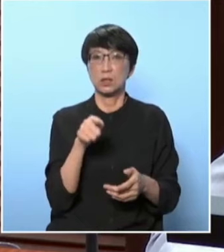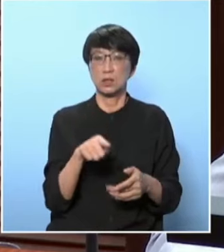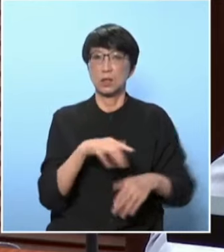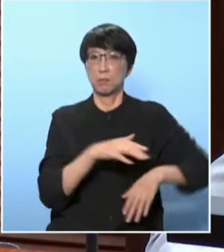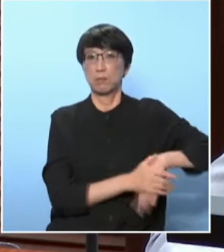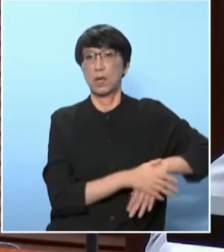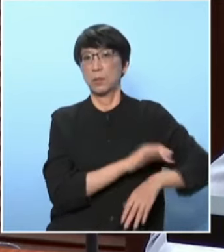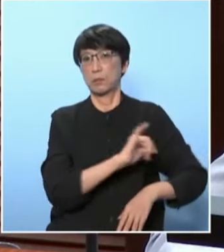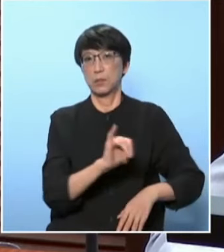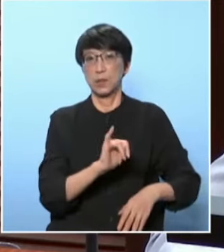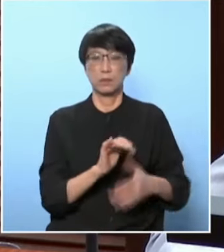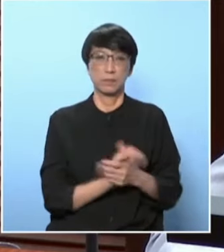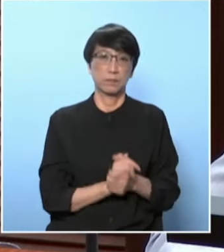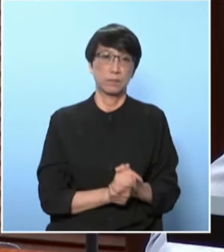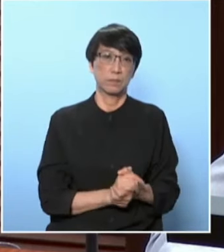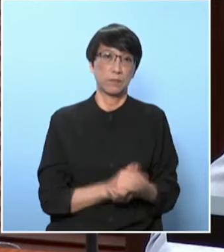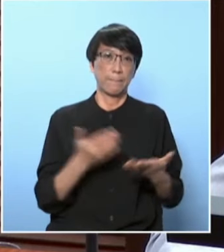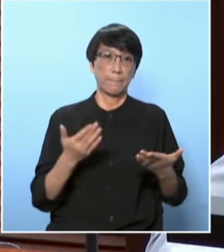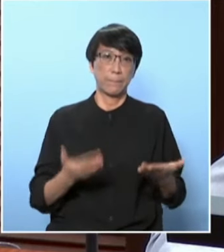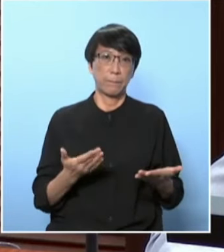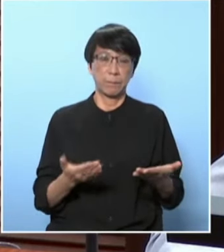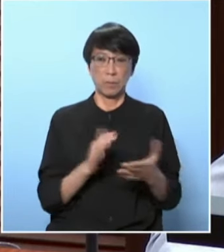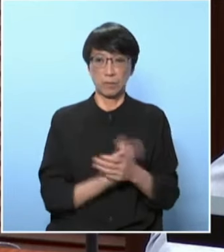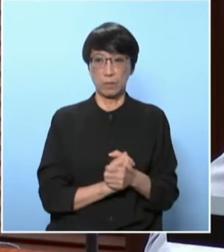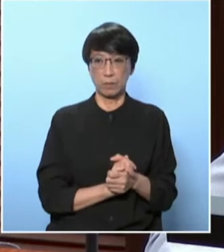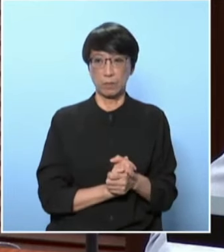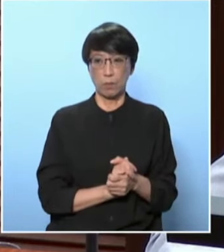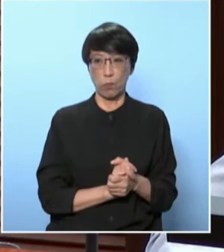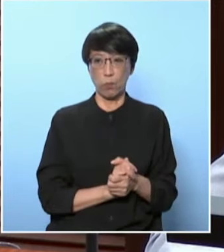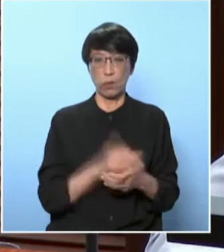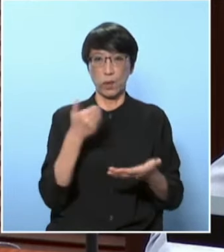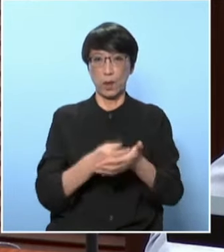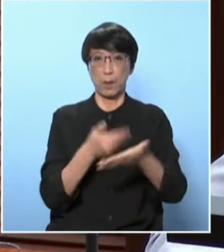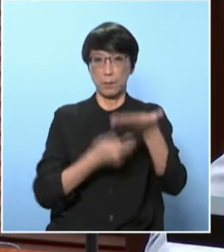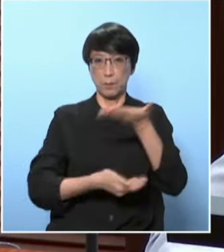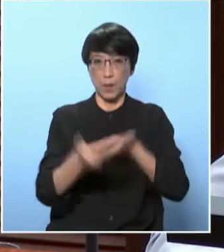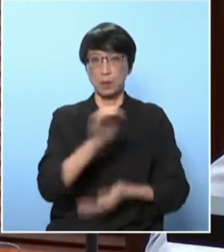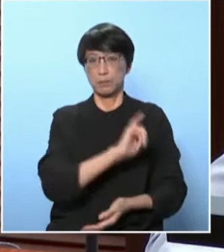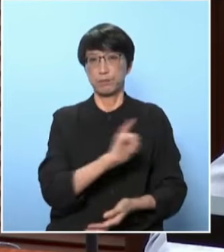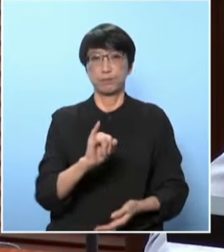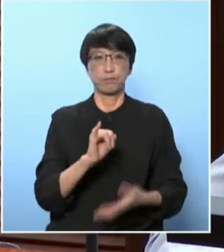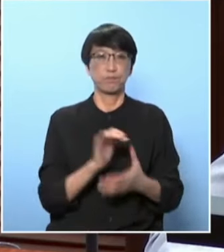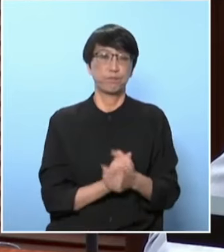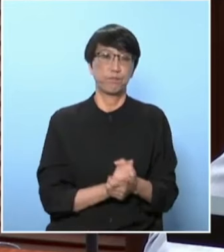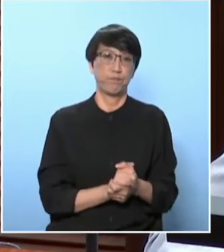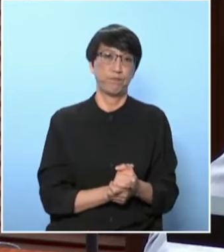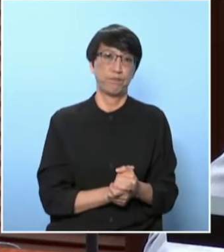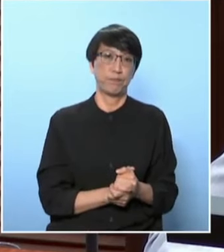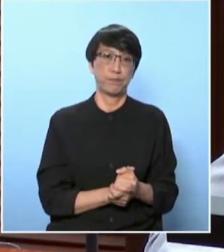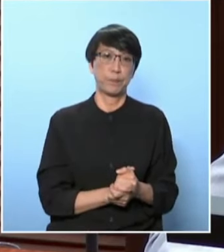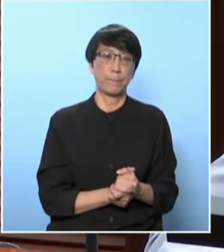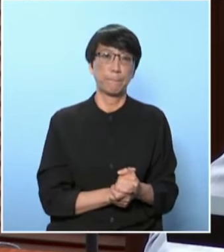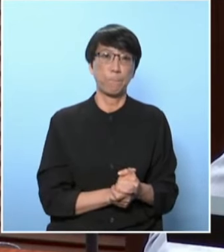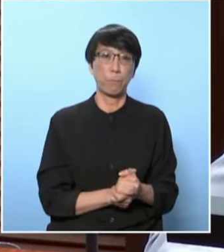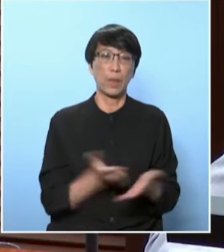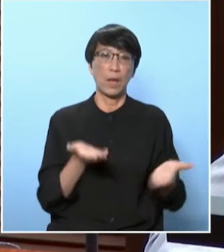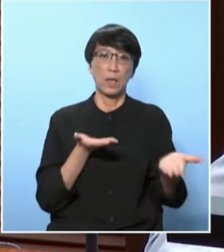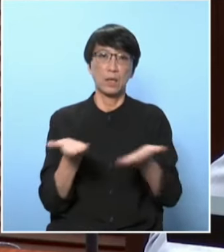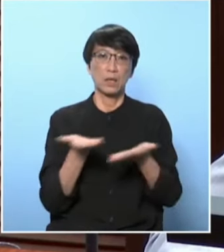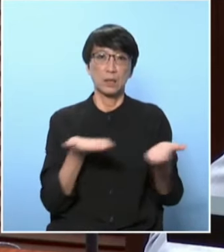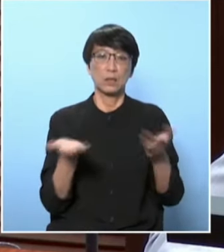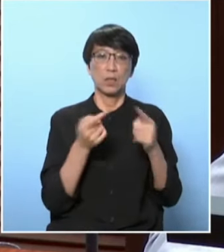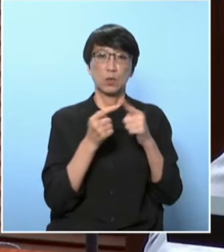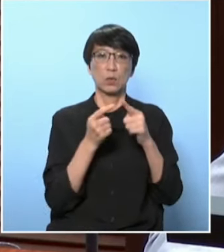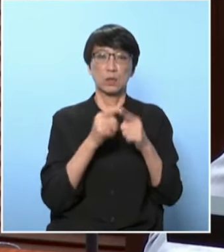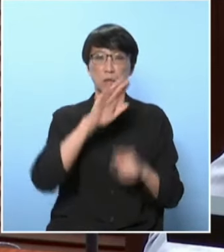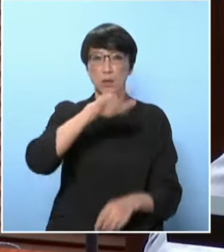有。嗱，其實而家呢一刻嘅話咧，其實已經唔俾去買賣噶啦。咁嗱，對於咧一啲嘅遊客嘅話咧過嚟，其